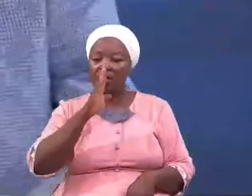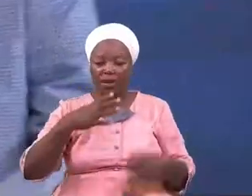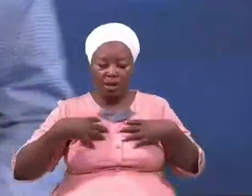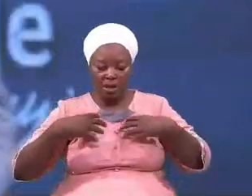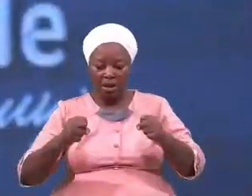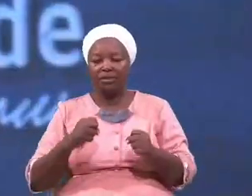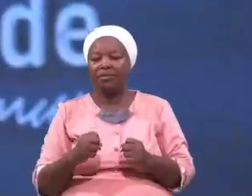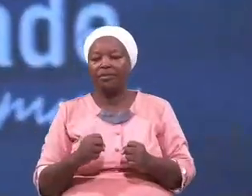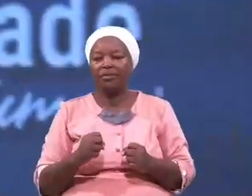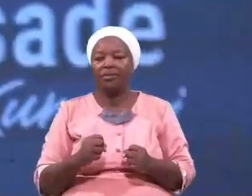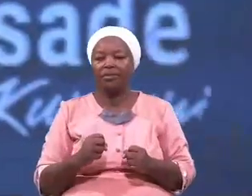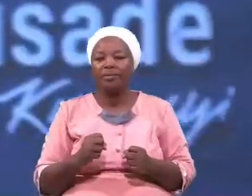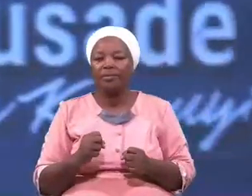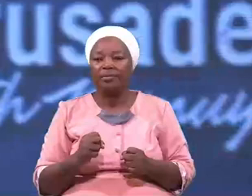je serai guéri.